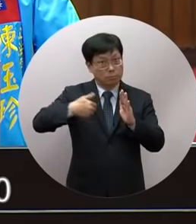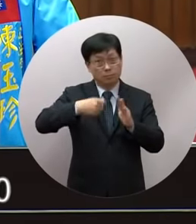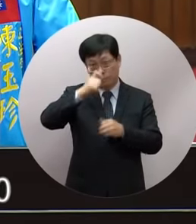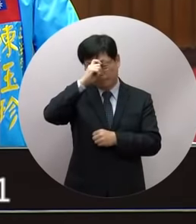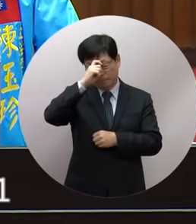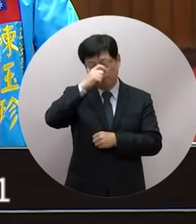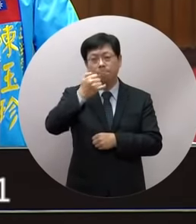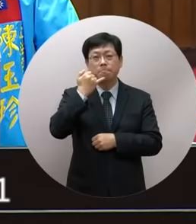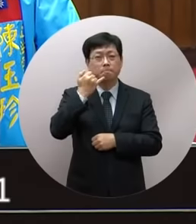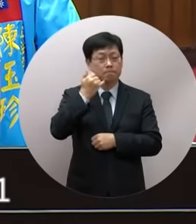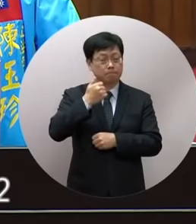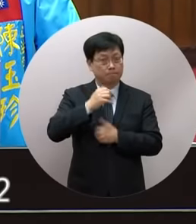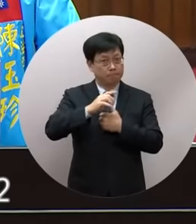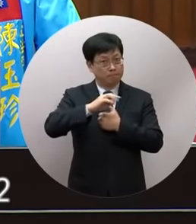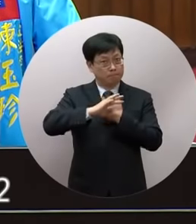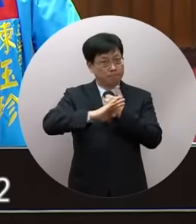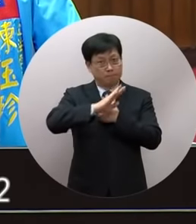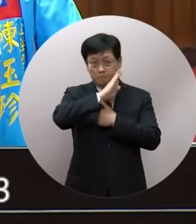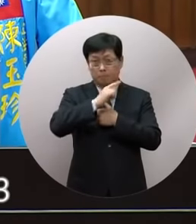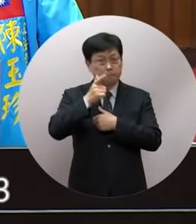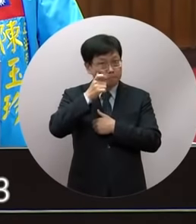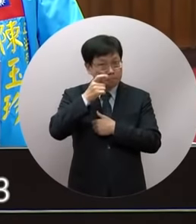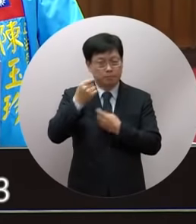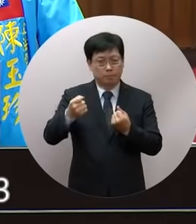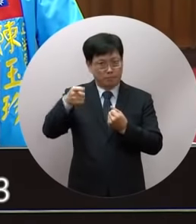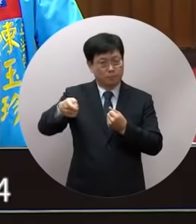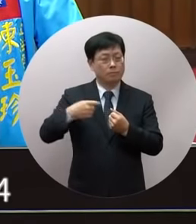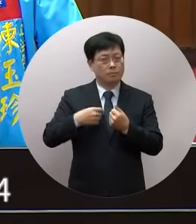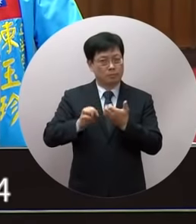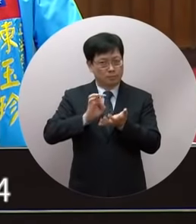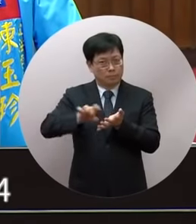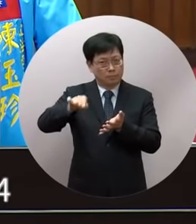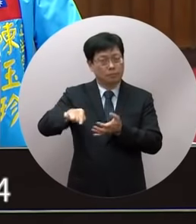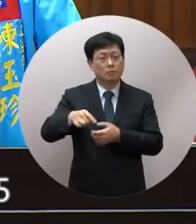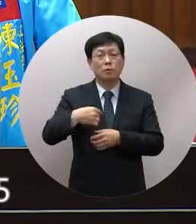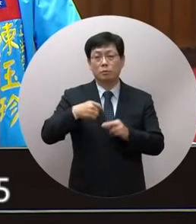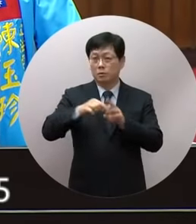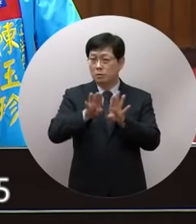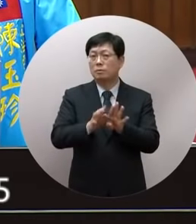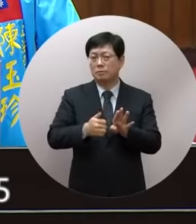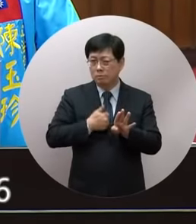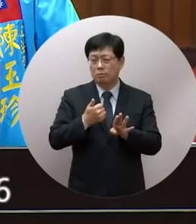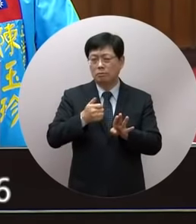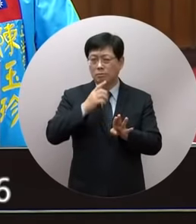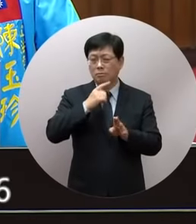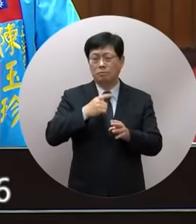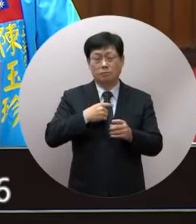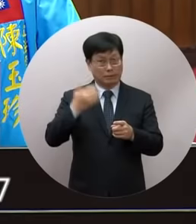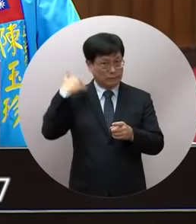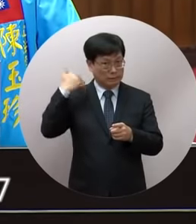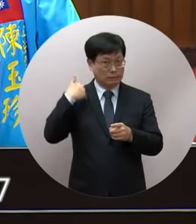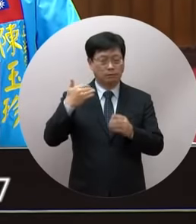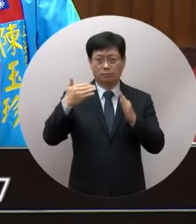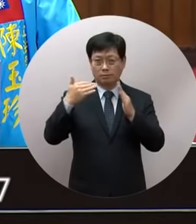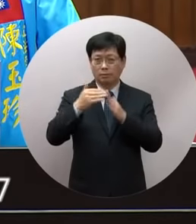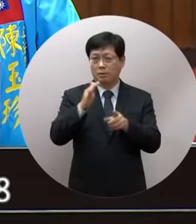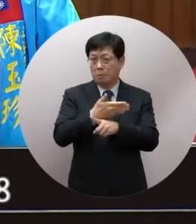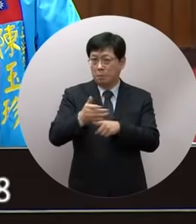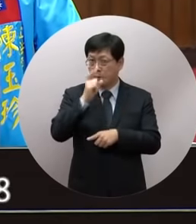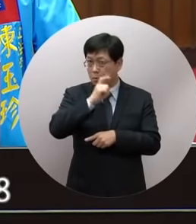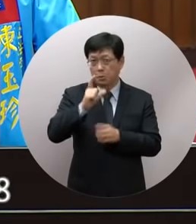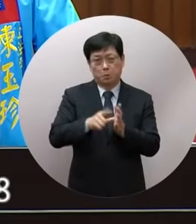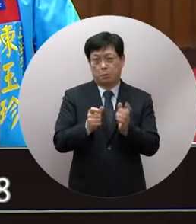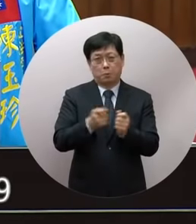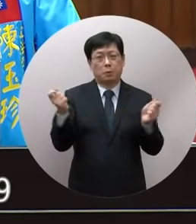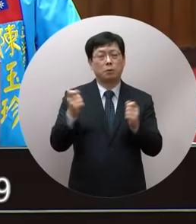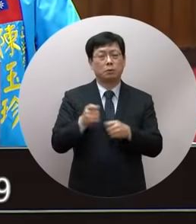希望说你可以参考，或者是说在我们离岛区参考用这样的方式，因为我们基本这个家户配酒这种领取方式已经行